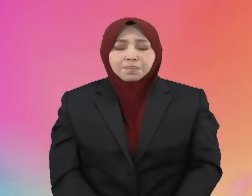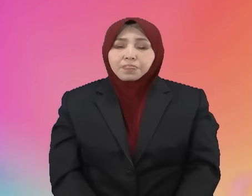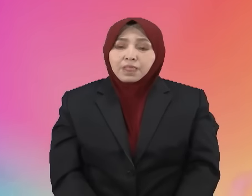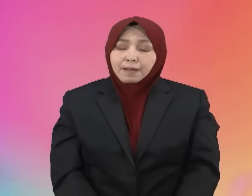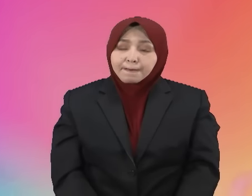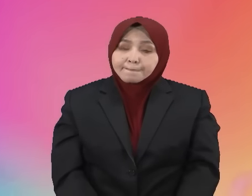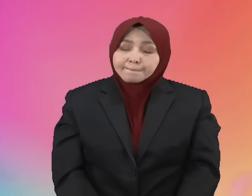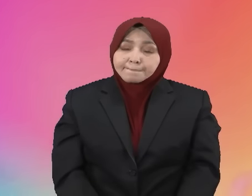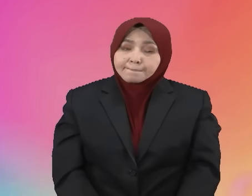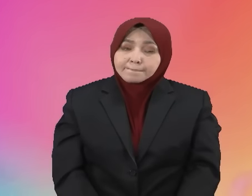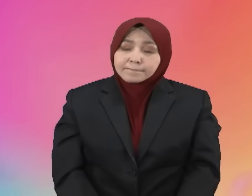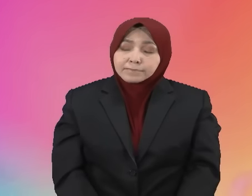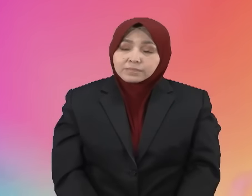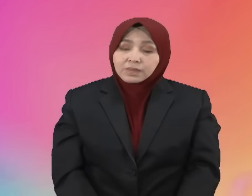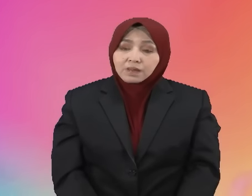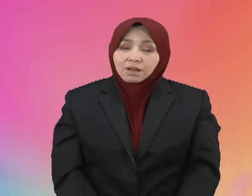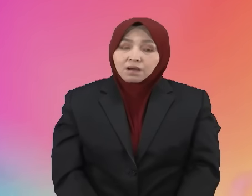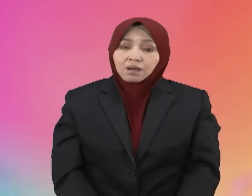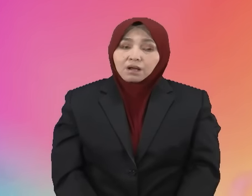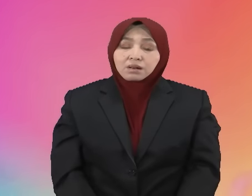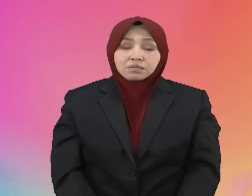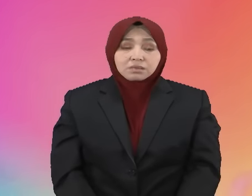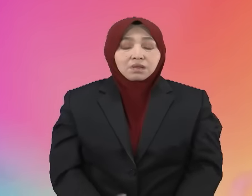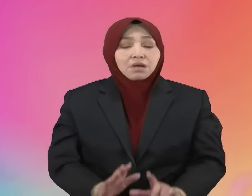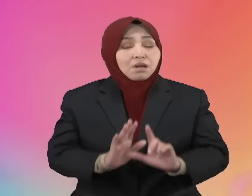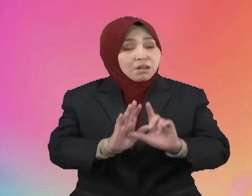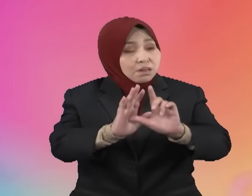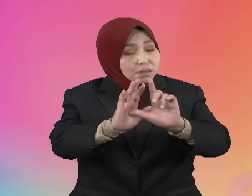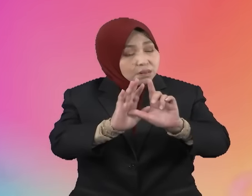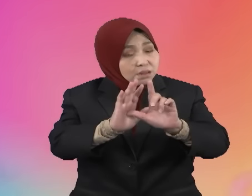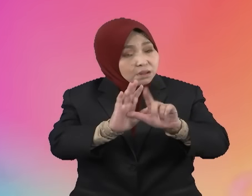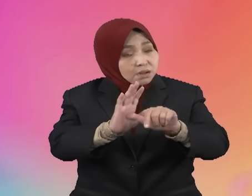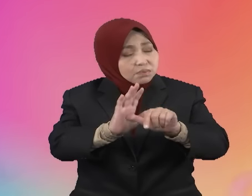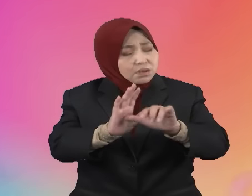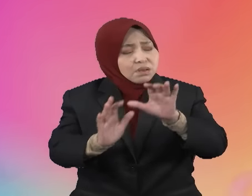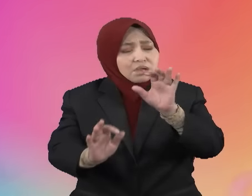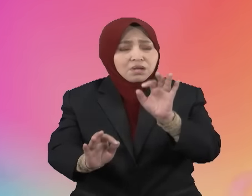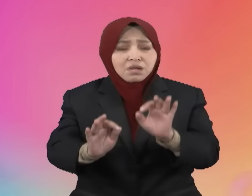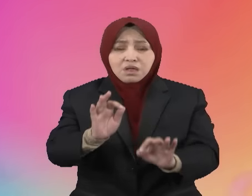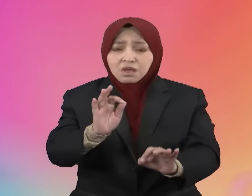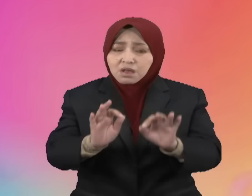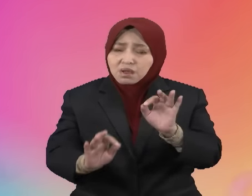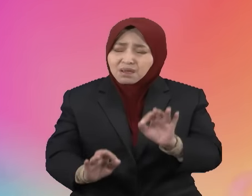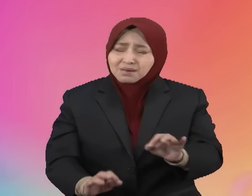فإن شهدوا